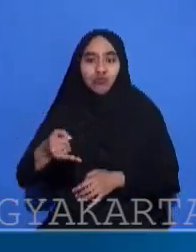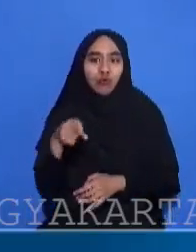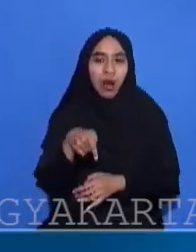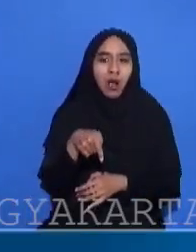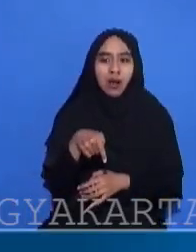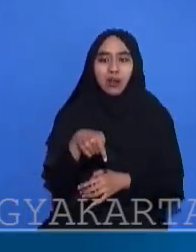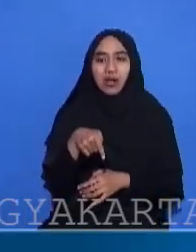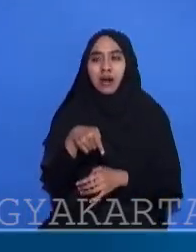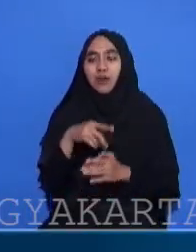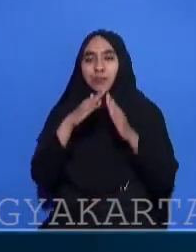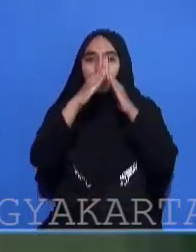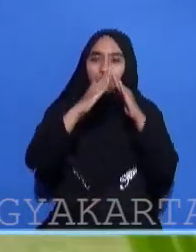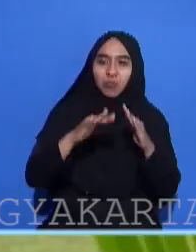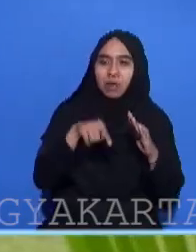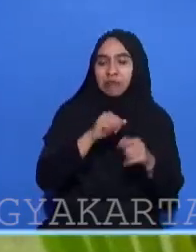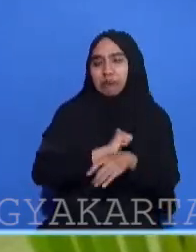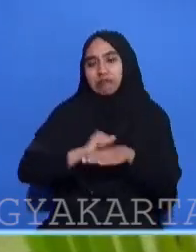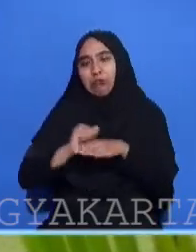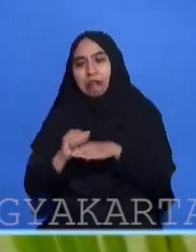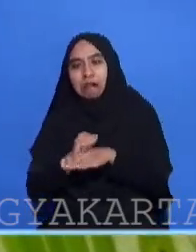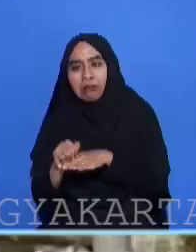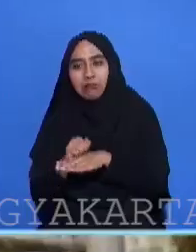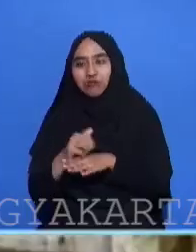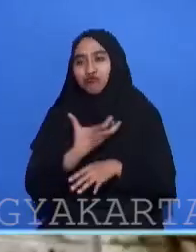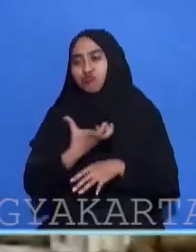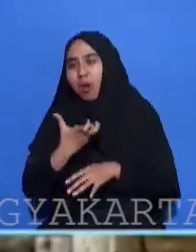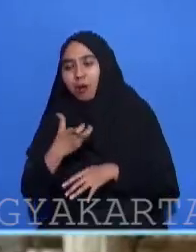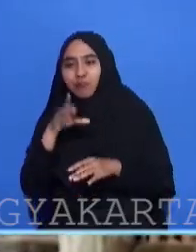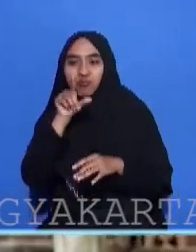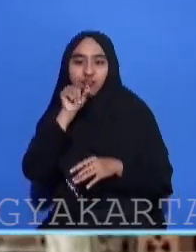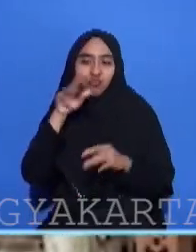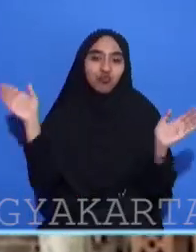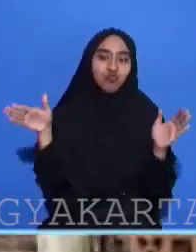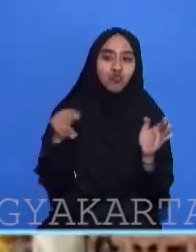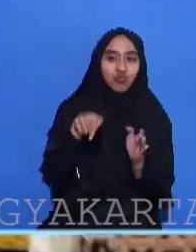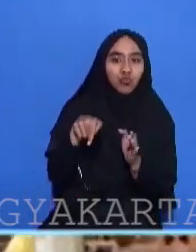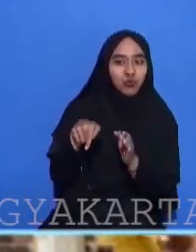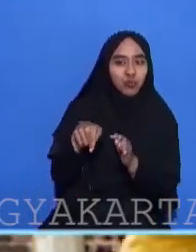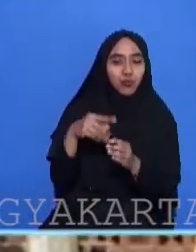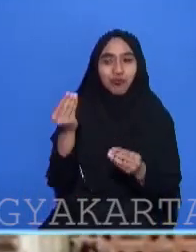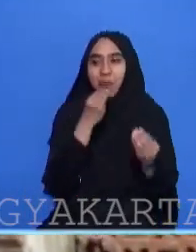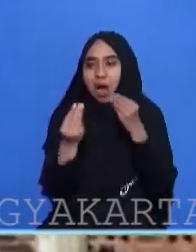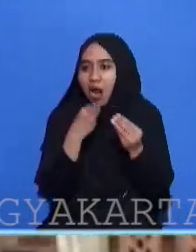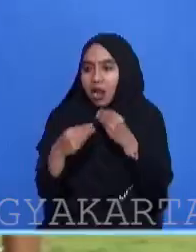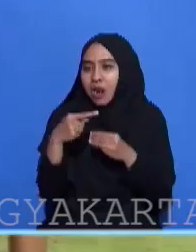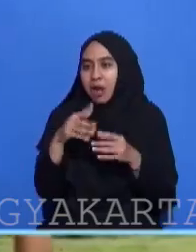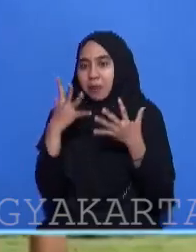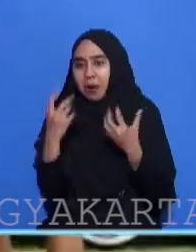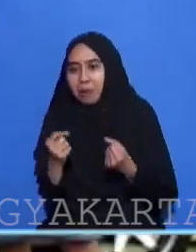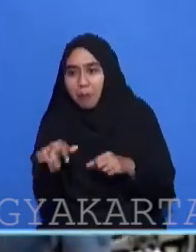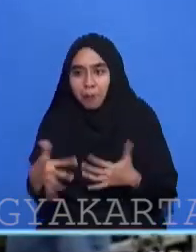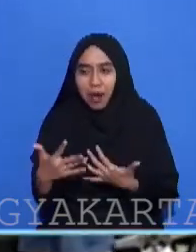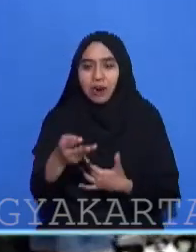pendopo tempat berlatih pecinta burung ruang rekreasi serta sentra kuliner yang diharap mampu meningkatkan